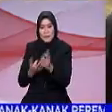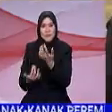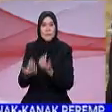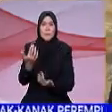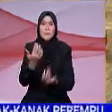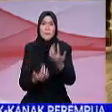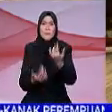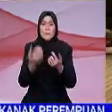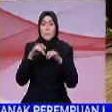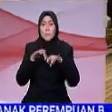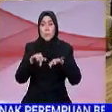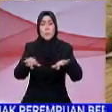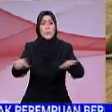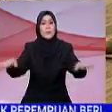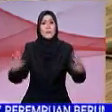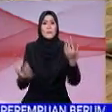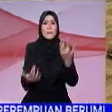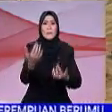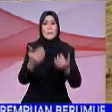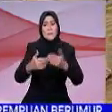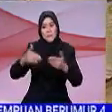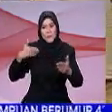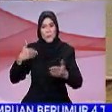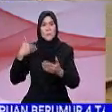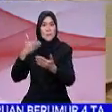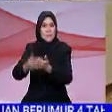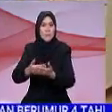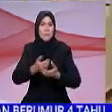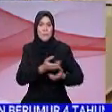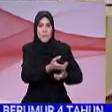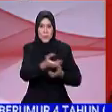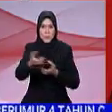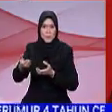kebakaran daripada merebak sebelum ketibaan anggota bomba.